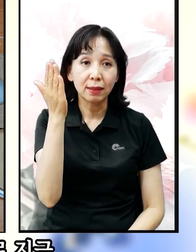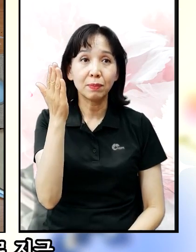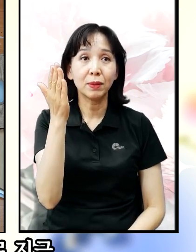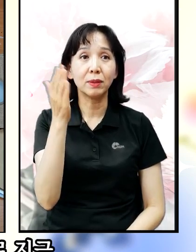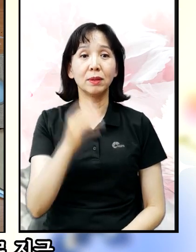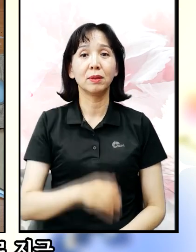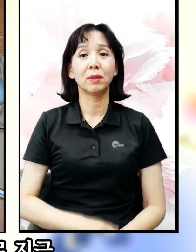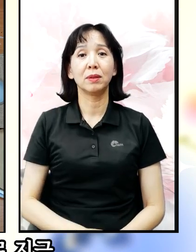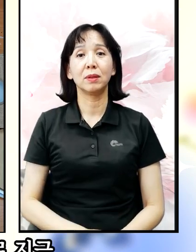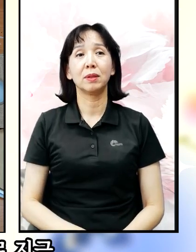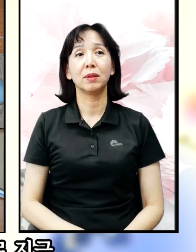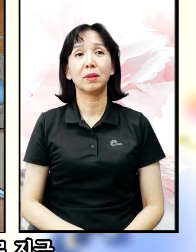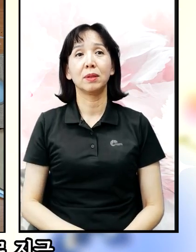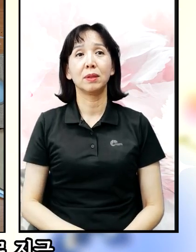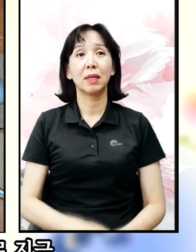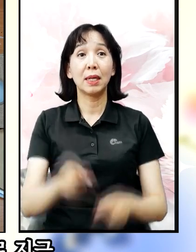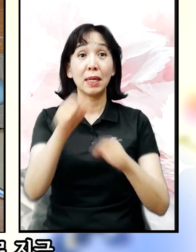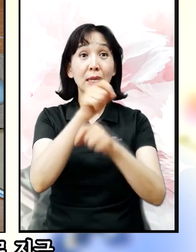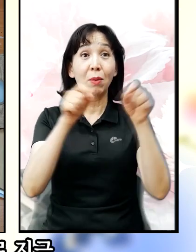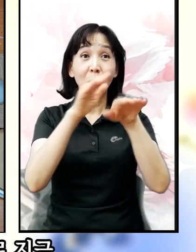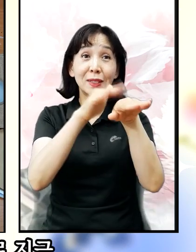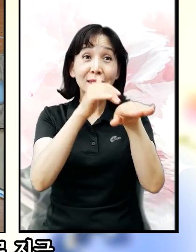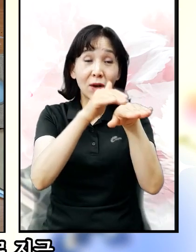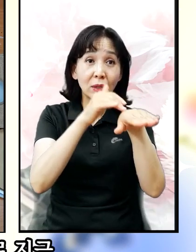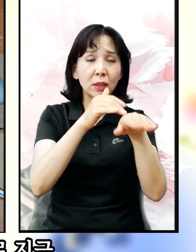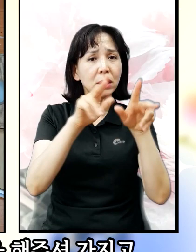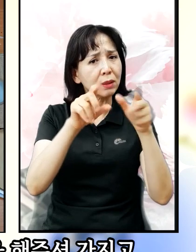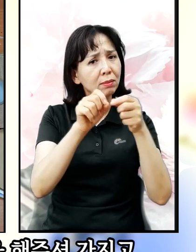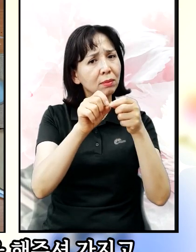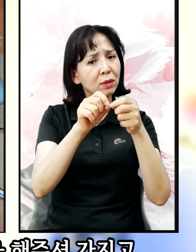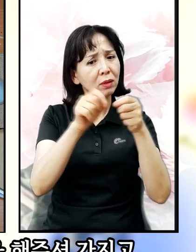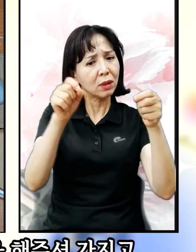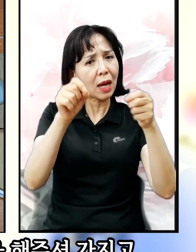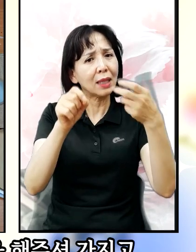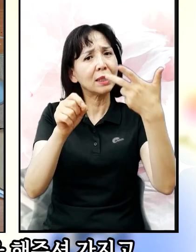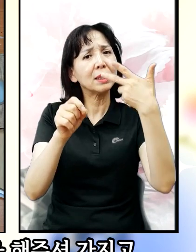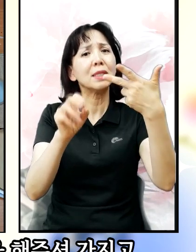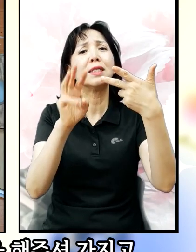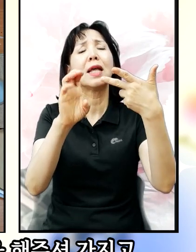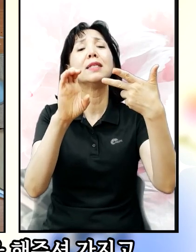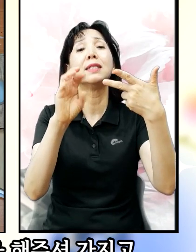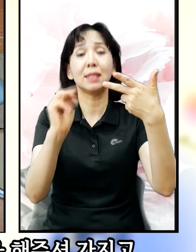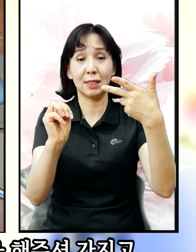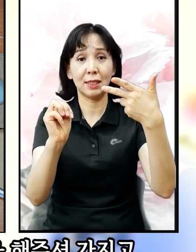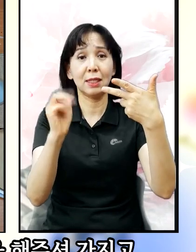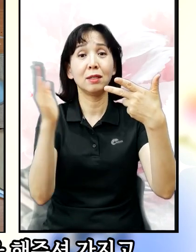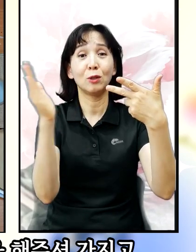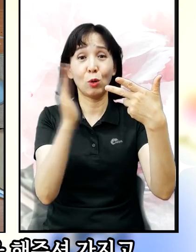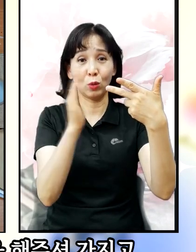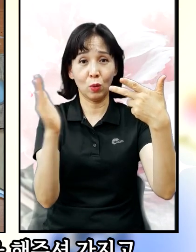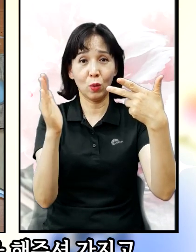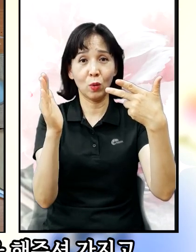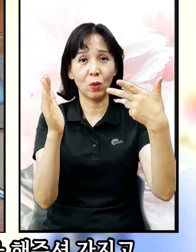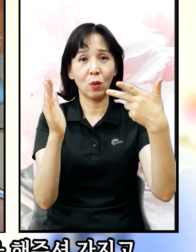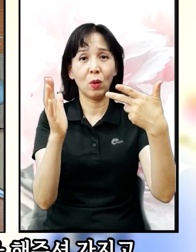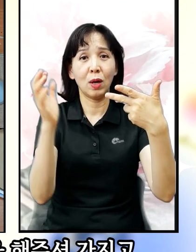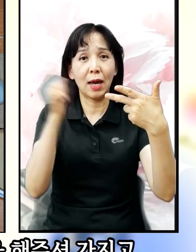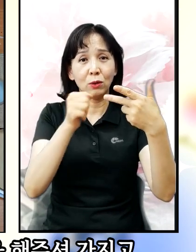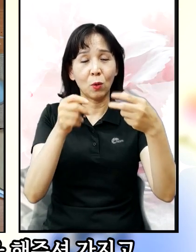꽃잎은 여기 오간디 리본으로 지금 요 길이가 한 7cm 정도 돼요.